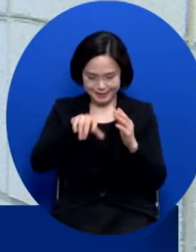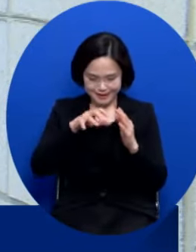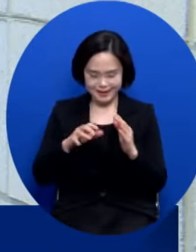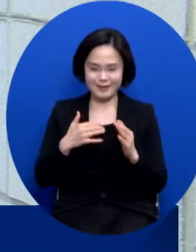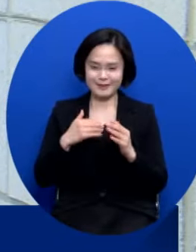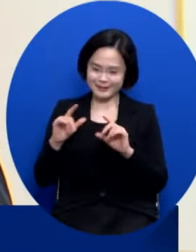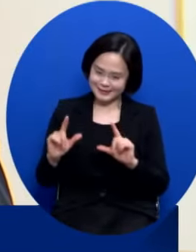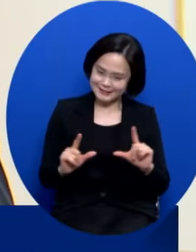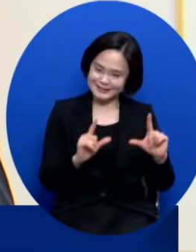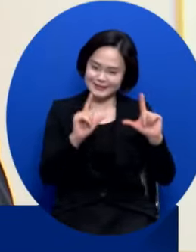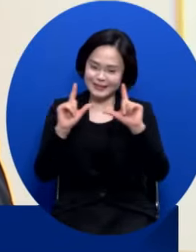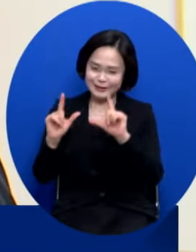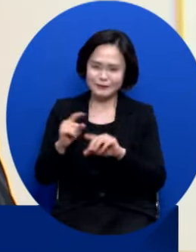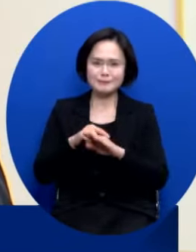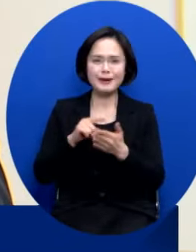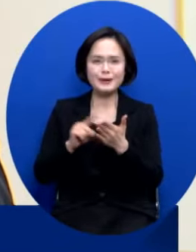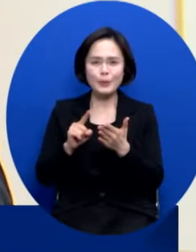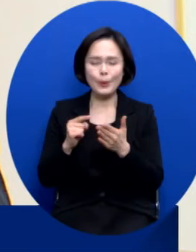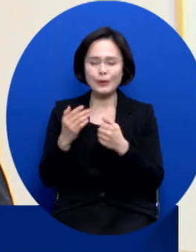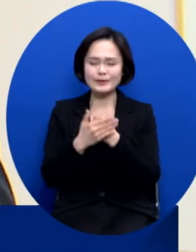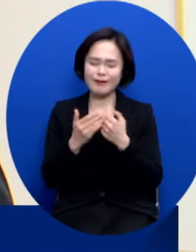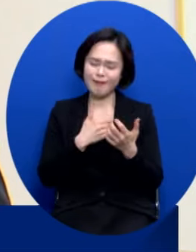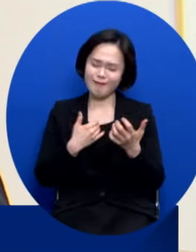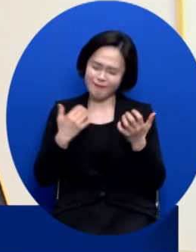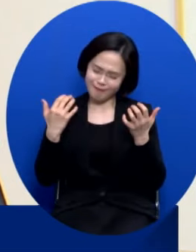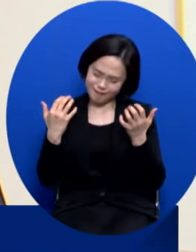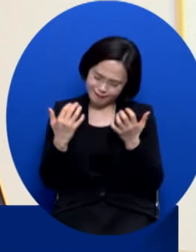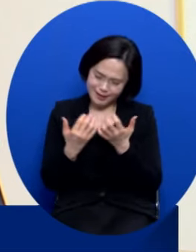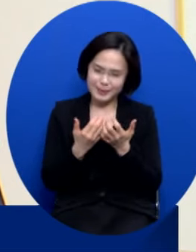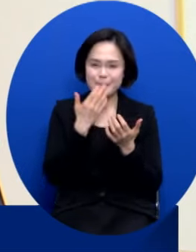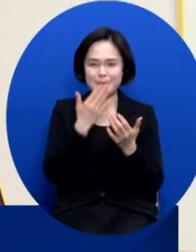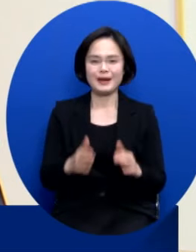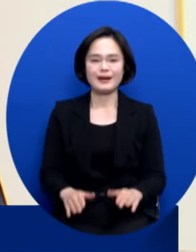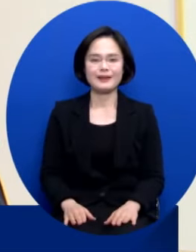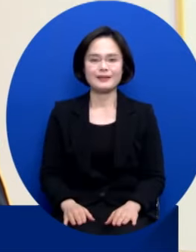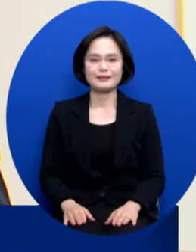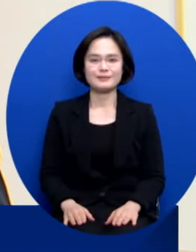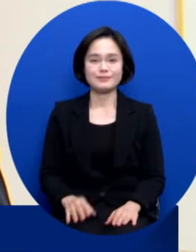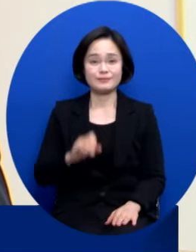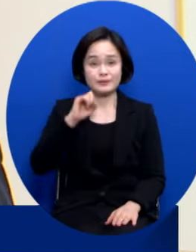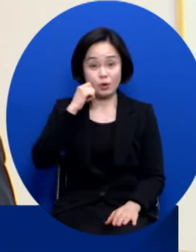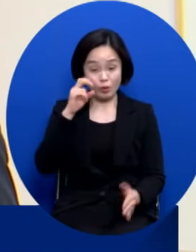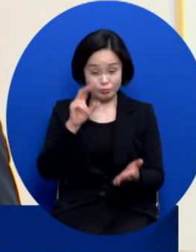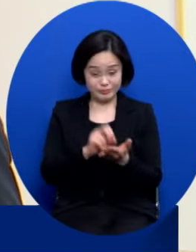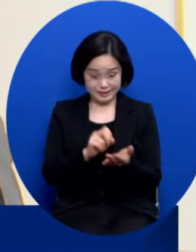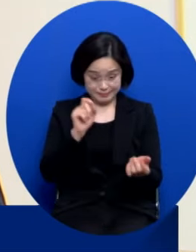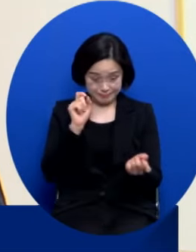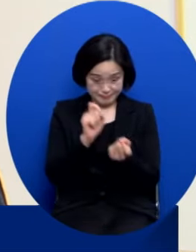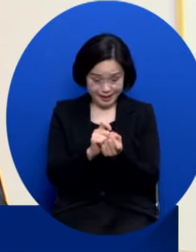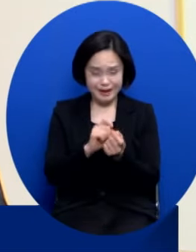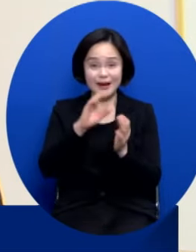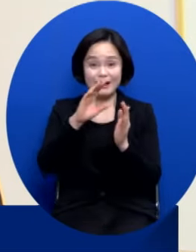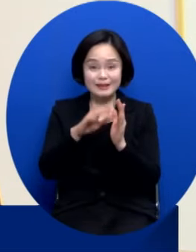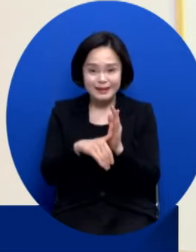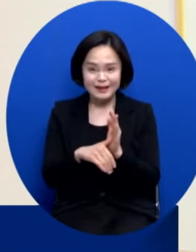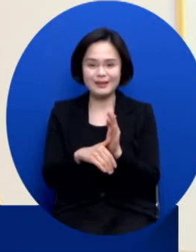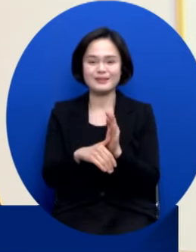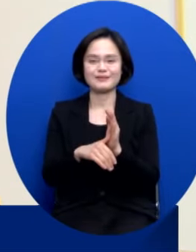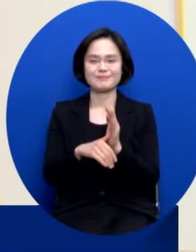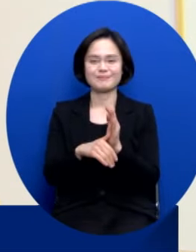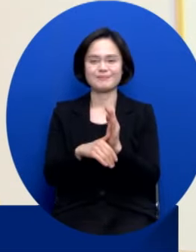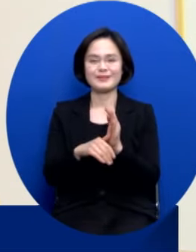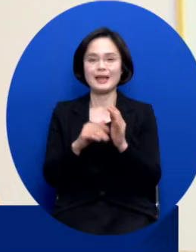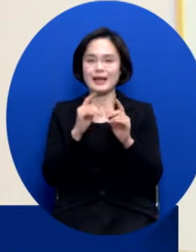충만한 은혜로. 어려운 문제에 대해서 말씀 읽는 가운데 하나님께서 스쳐 지나가듯이 피할 길을 내시기도